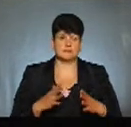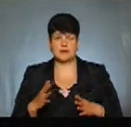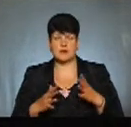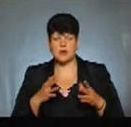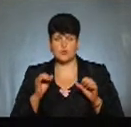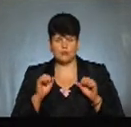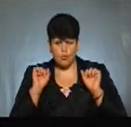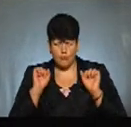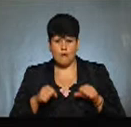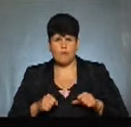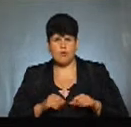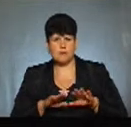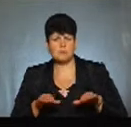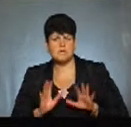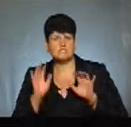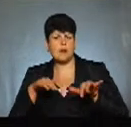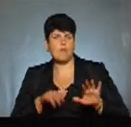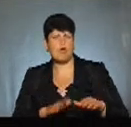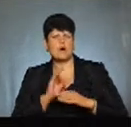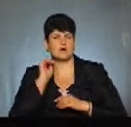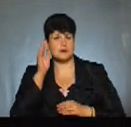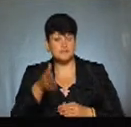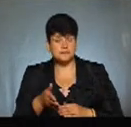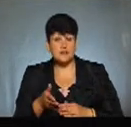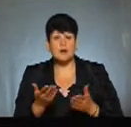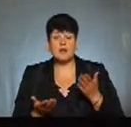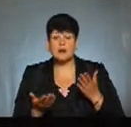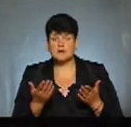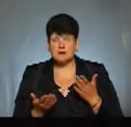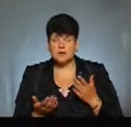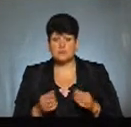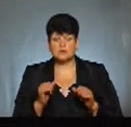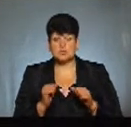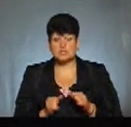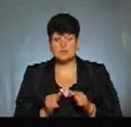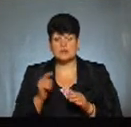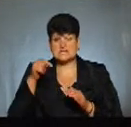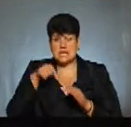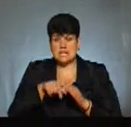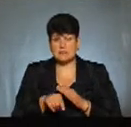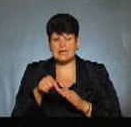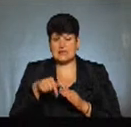можуть переплисти море, проте, можливо, запливають на глибину,